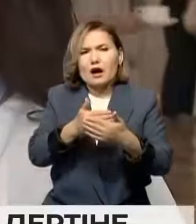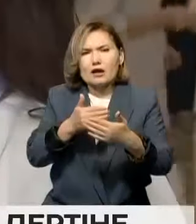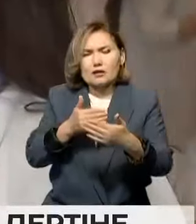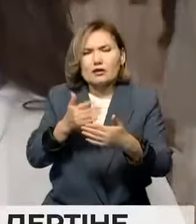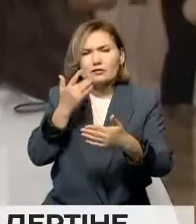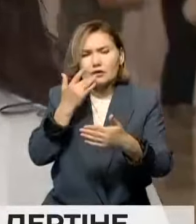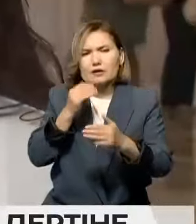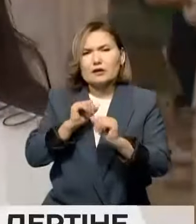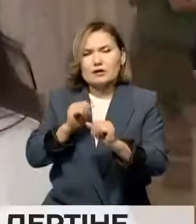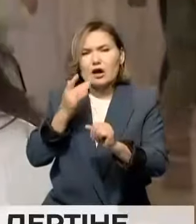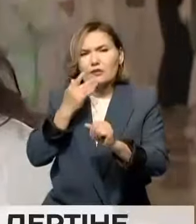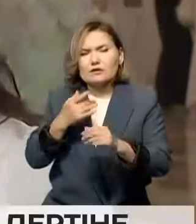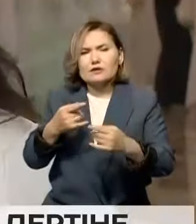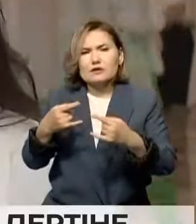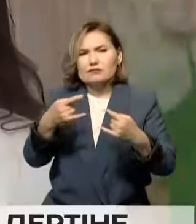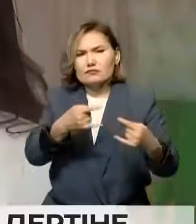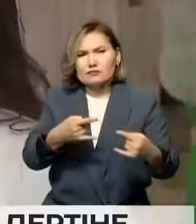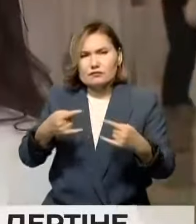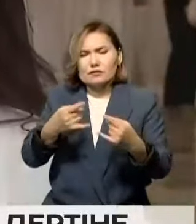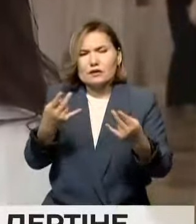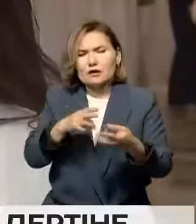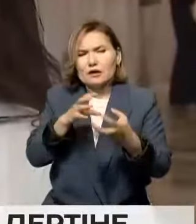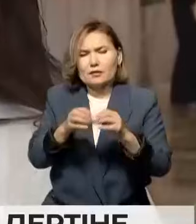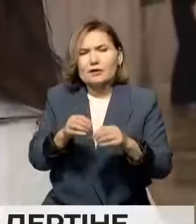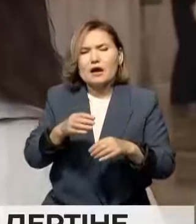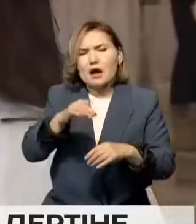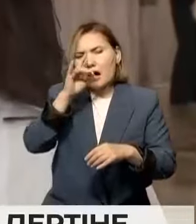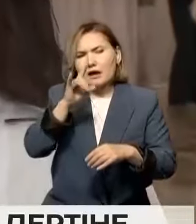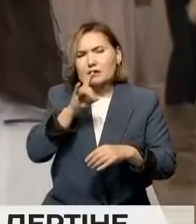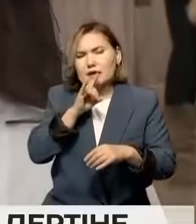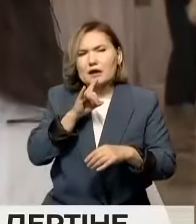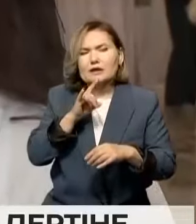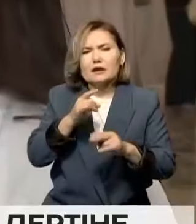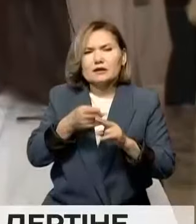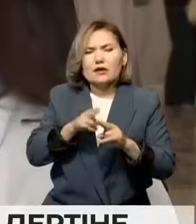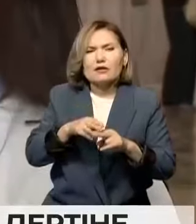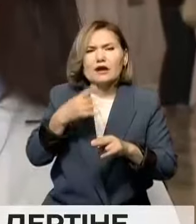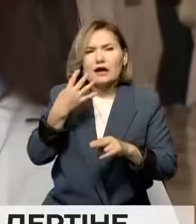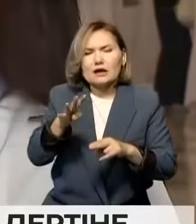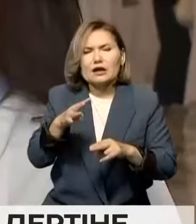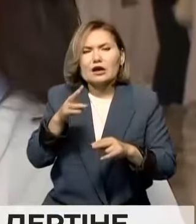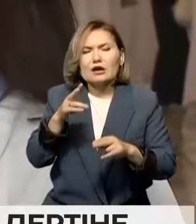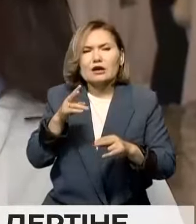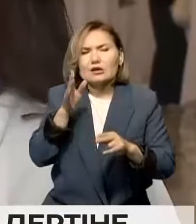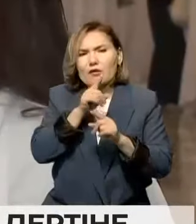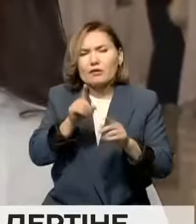Ісіктің алдын алу үшін скрининг қатысу керек. Бізде елімізде 40 пен 70 жастың аралығында әйел адамдар